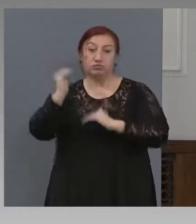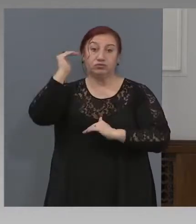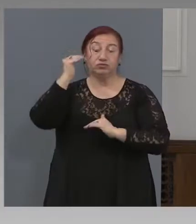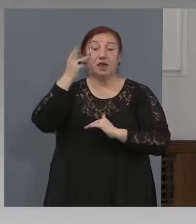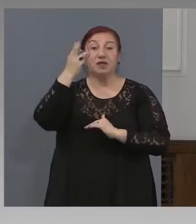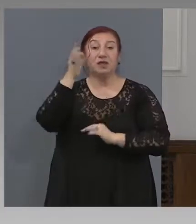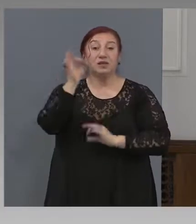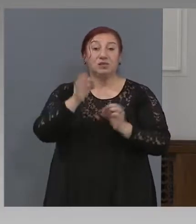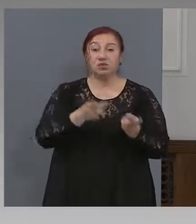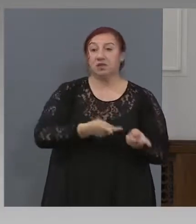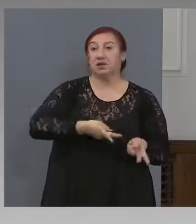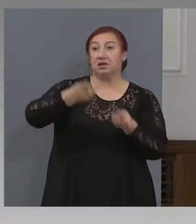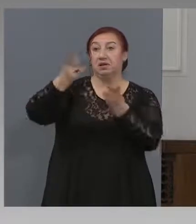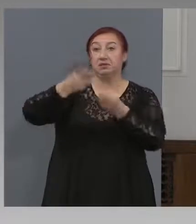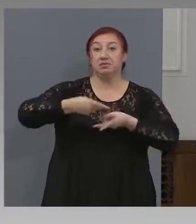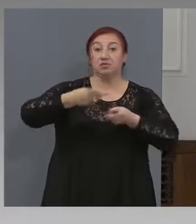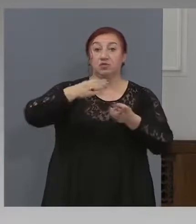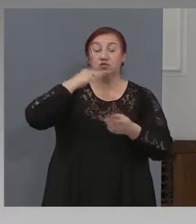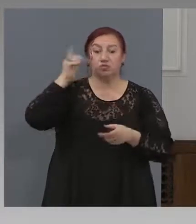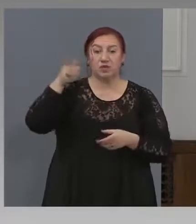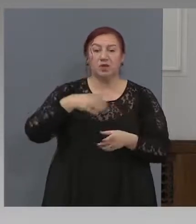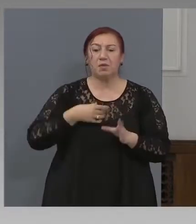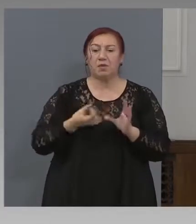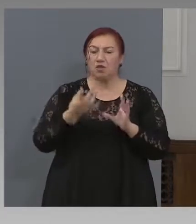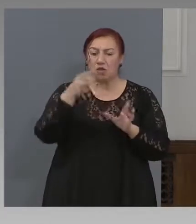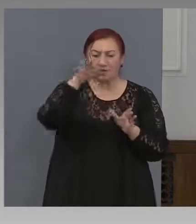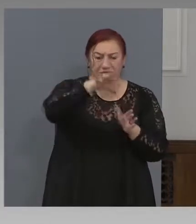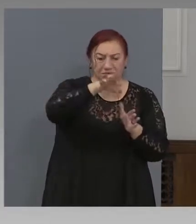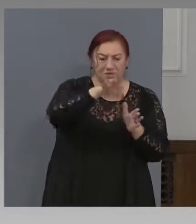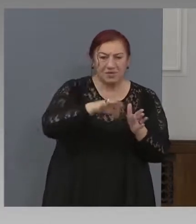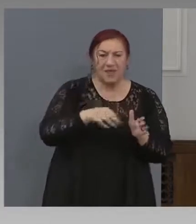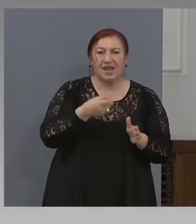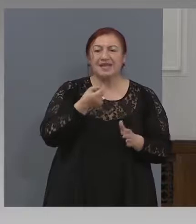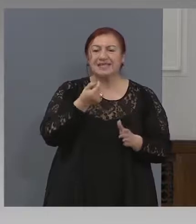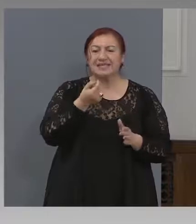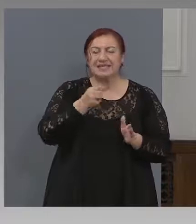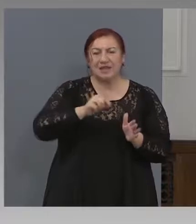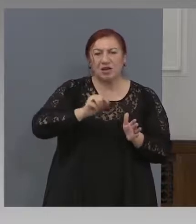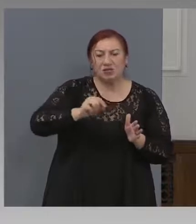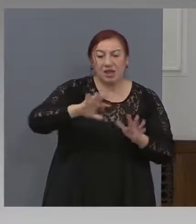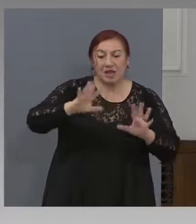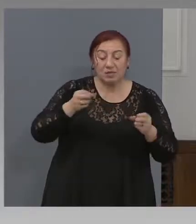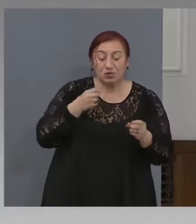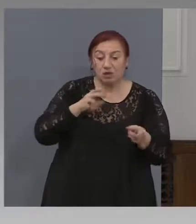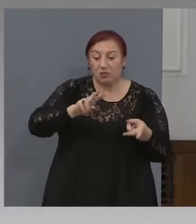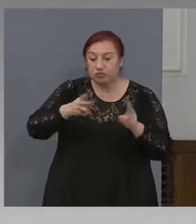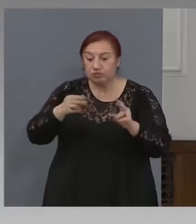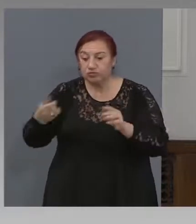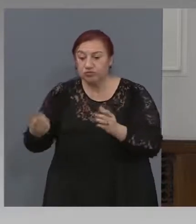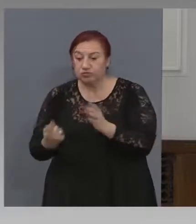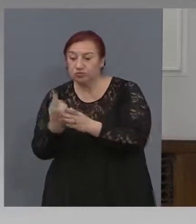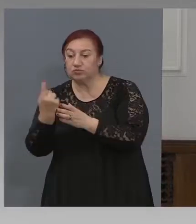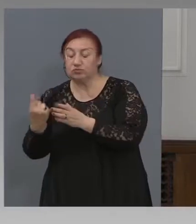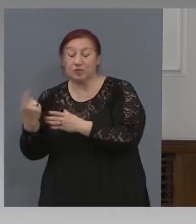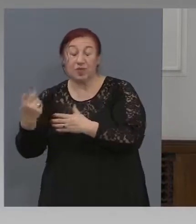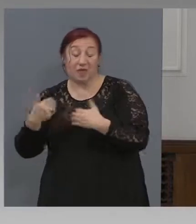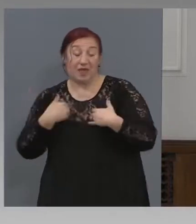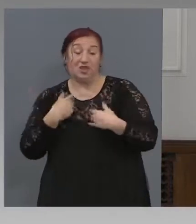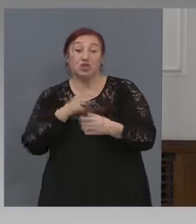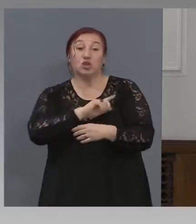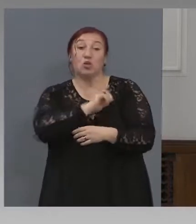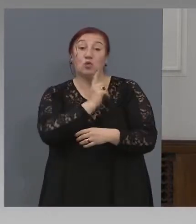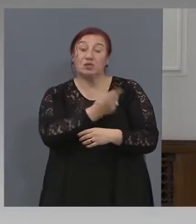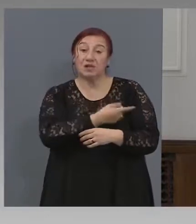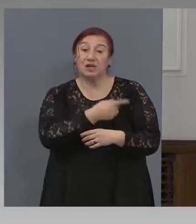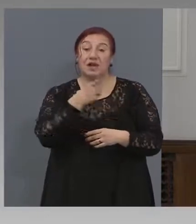30% в износа. Имаме нови насъждения. Зърнопроизводители започнаха да диверсифицират. Тоест, нашите усилия са тези